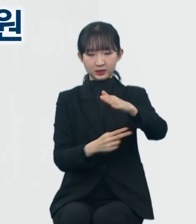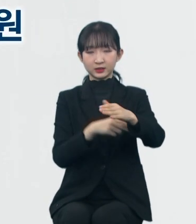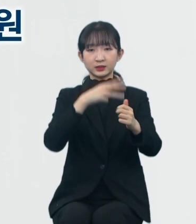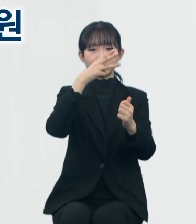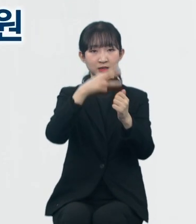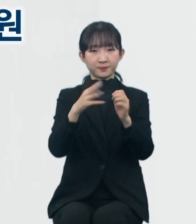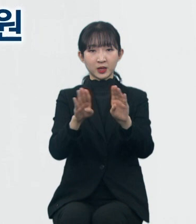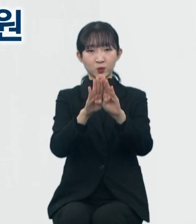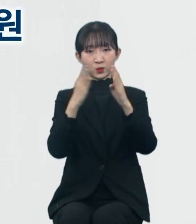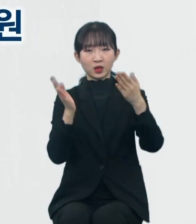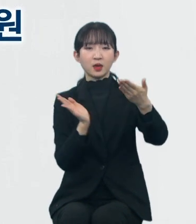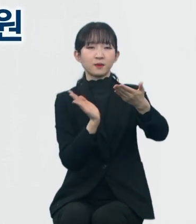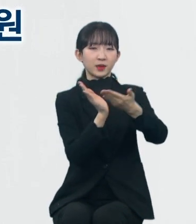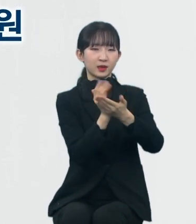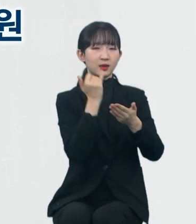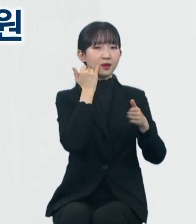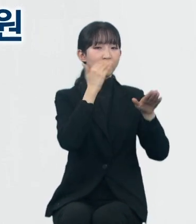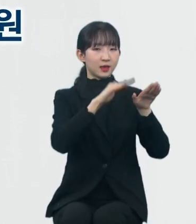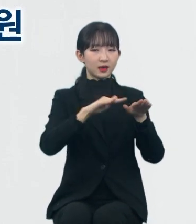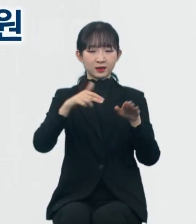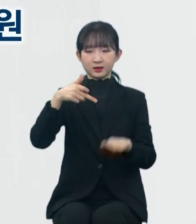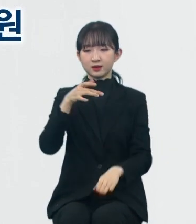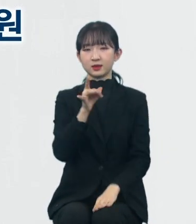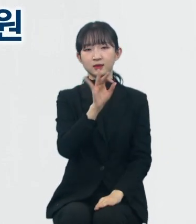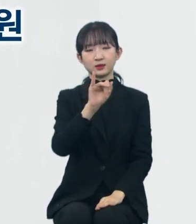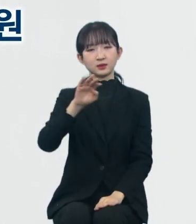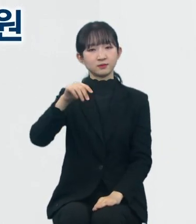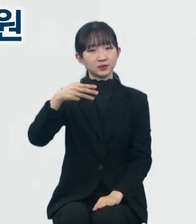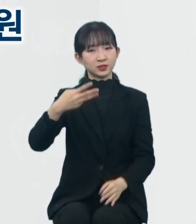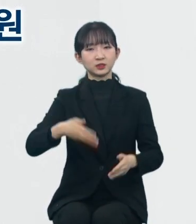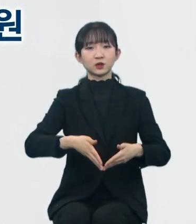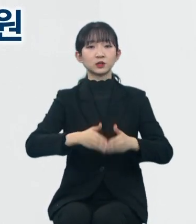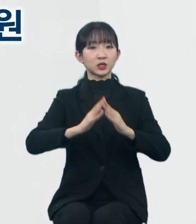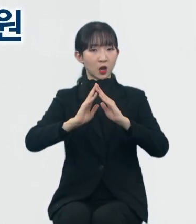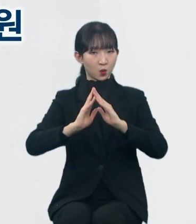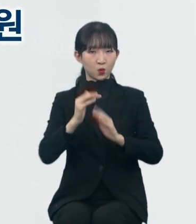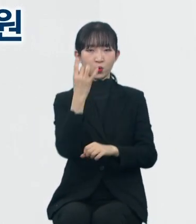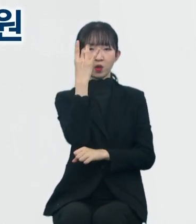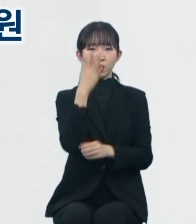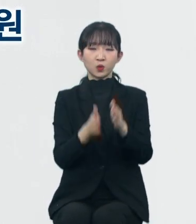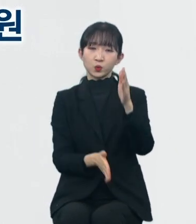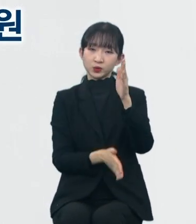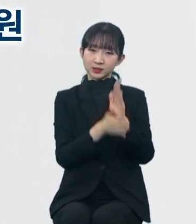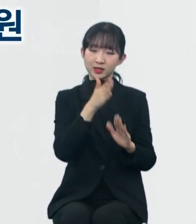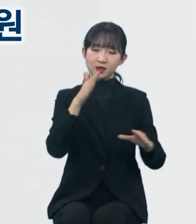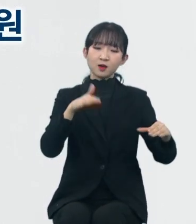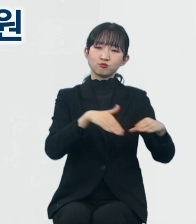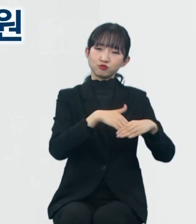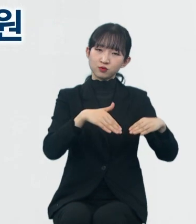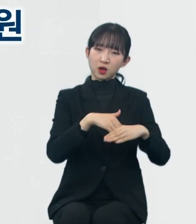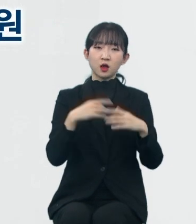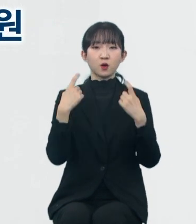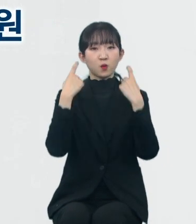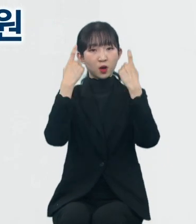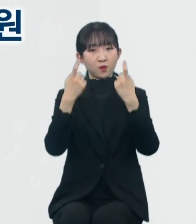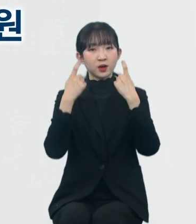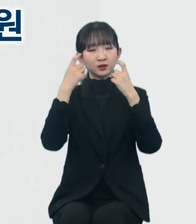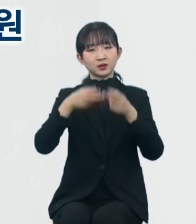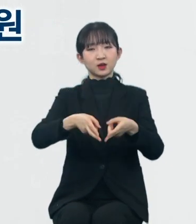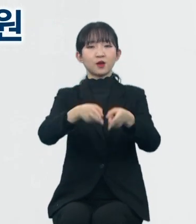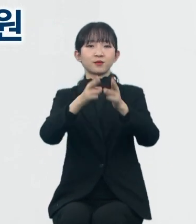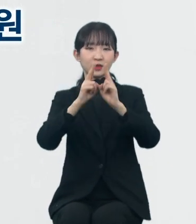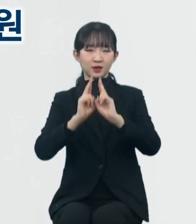해상 케이블카를 설치해 접근성을 높이고 원도심 문화, 관광 자원 연계 등의 시너지 효과를 낼 수